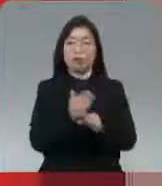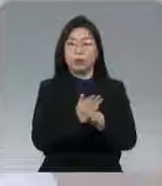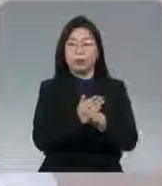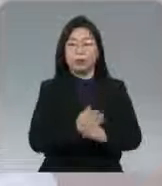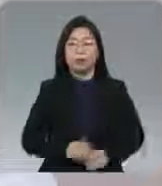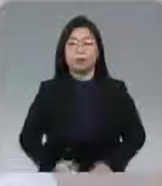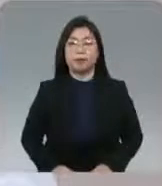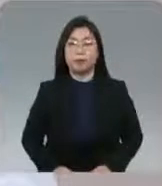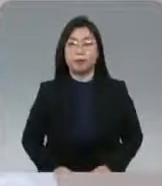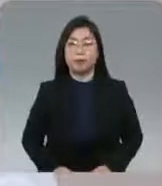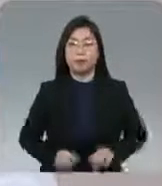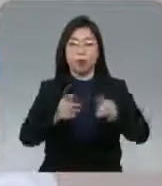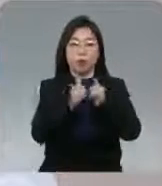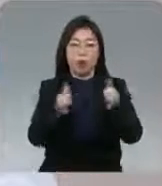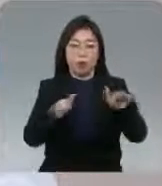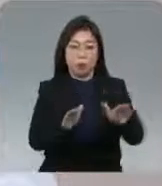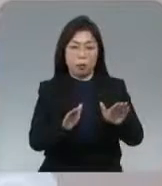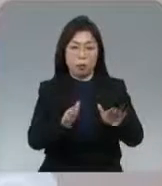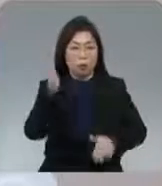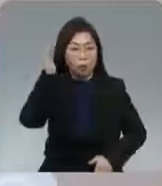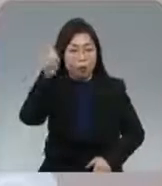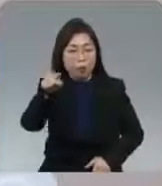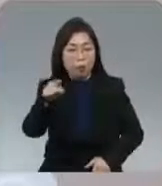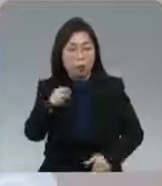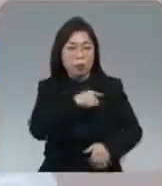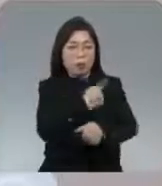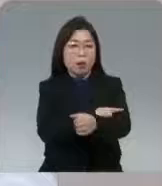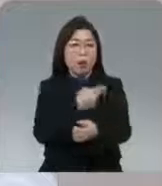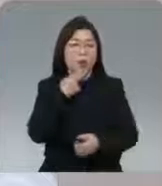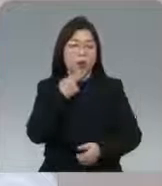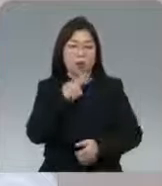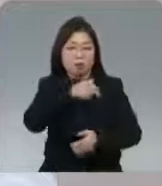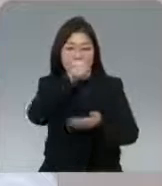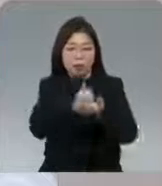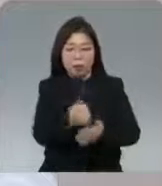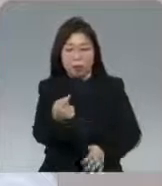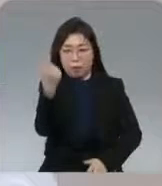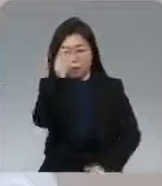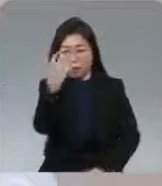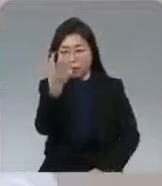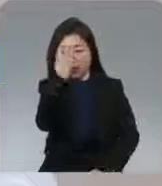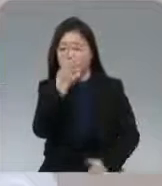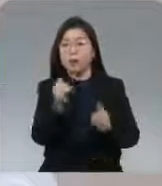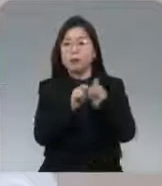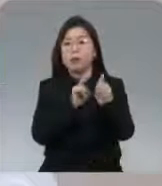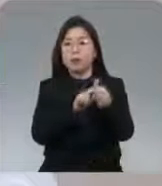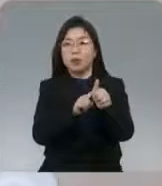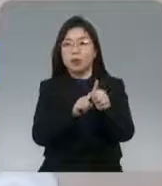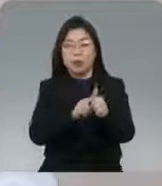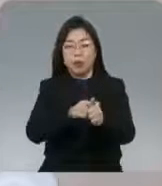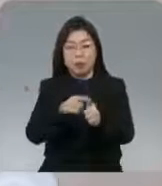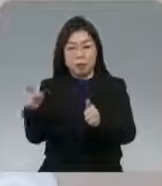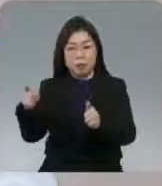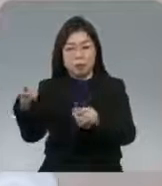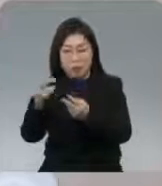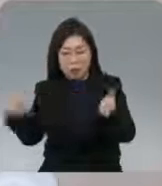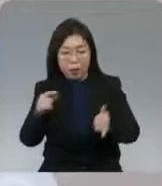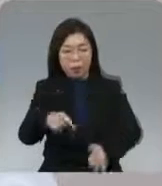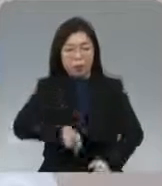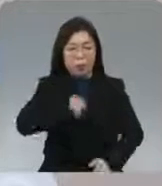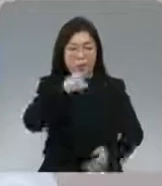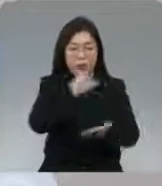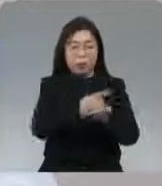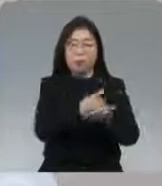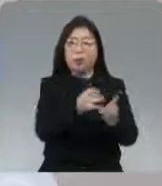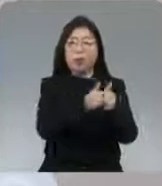trung chỉ trích hay đánh lớn con ứng của vien.sui nhấn mạnh ban thương mình trong sạch không có vấn đề về đạo đức và đề án thể